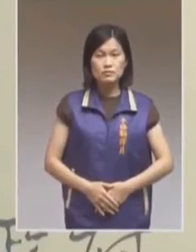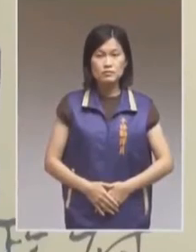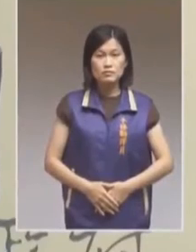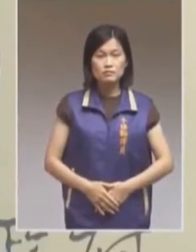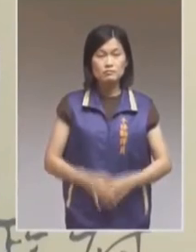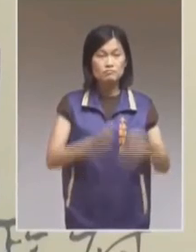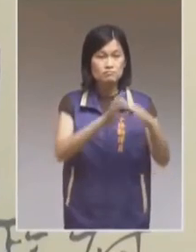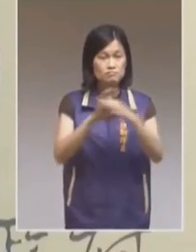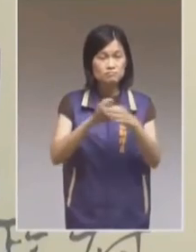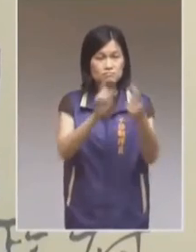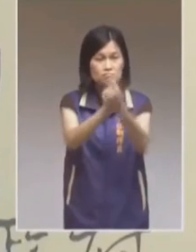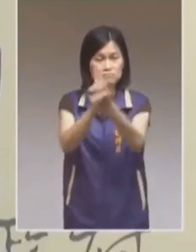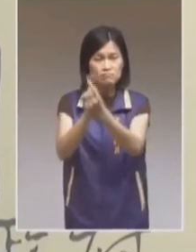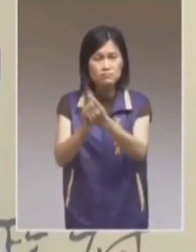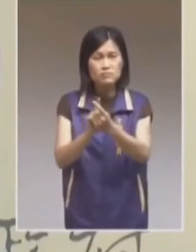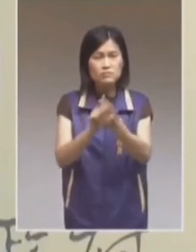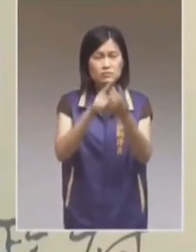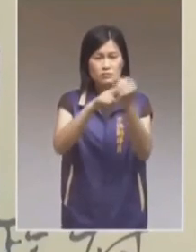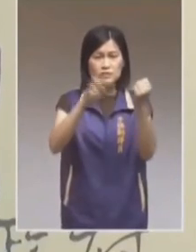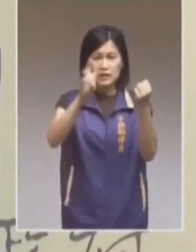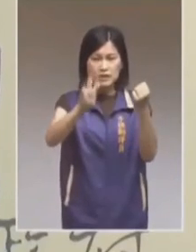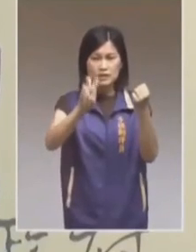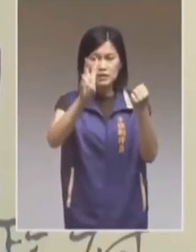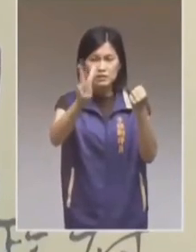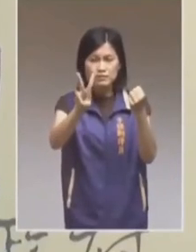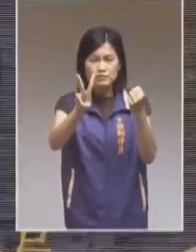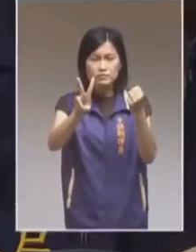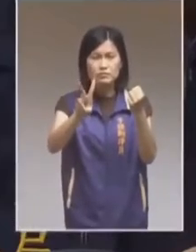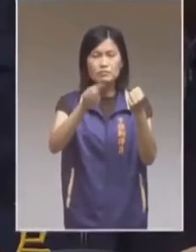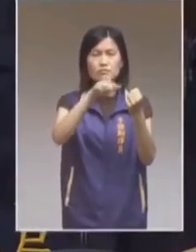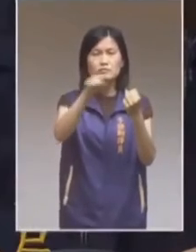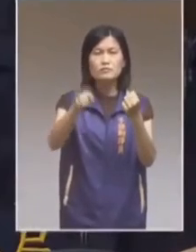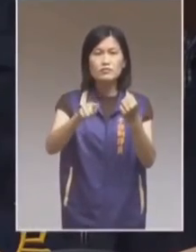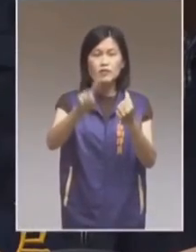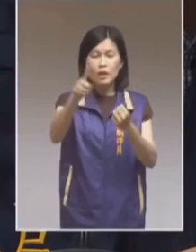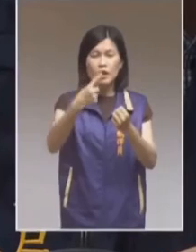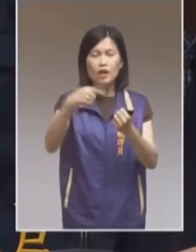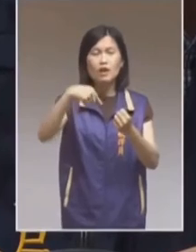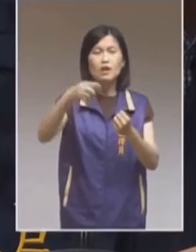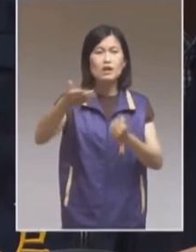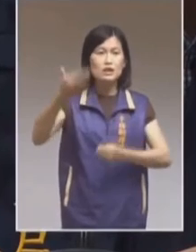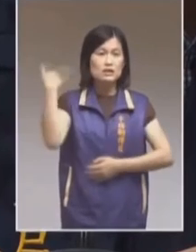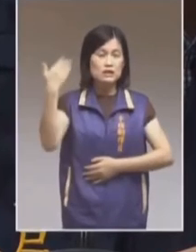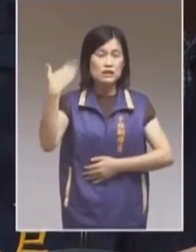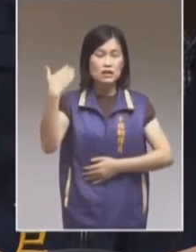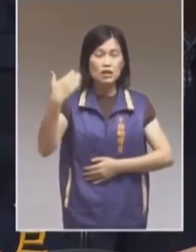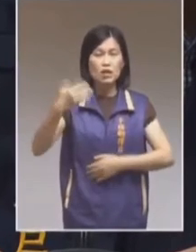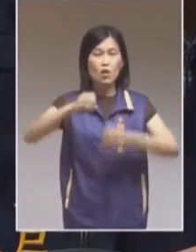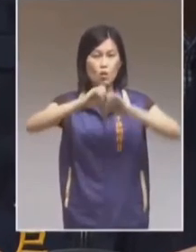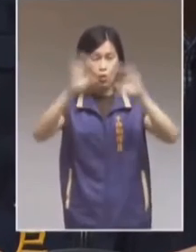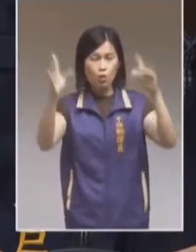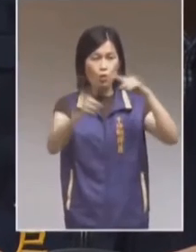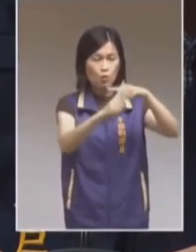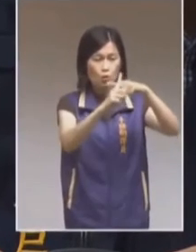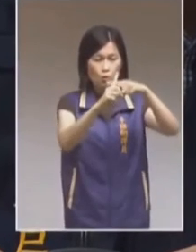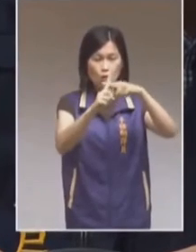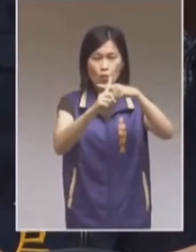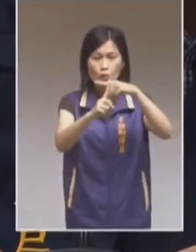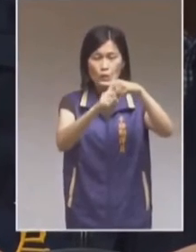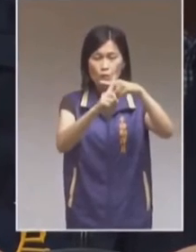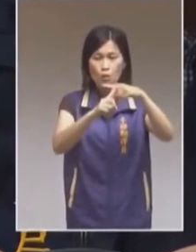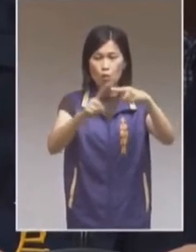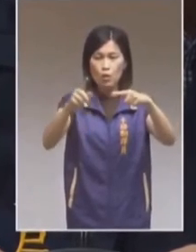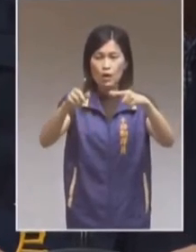在相关密切接触者的部分总共32例，那这32例大概都来自于前一天公布的确诊个案框列，